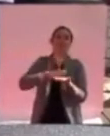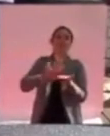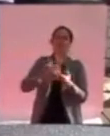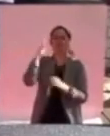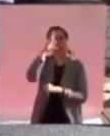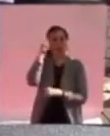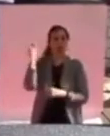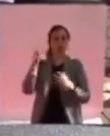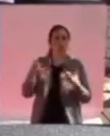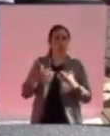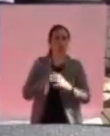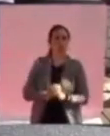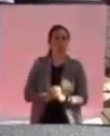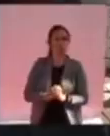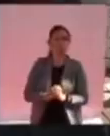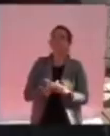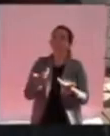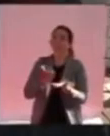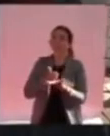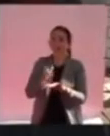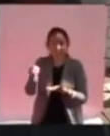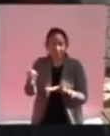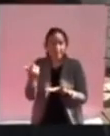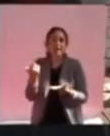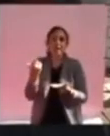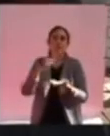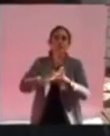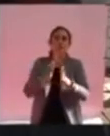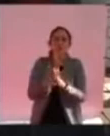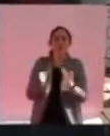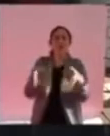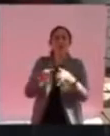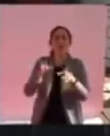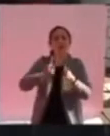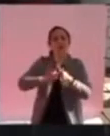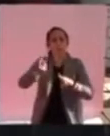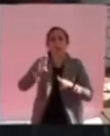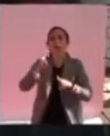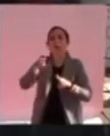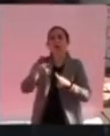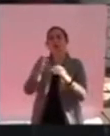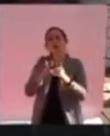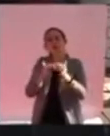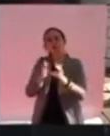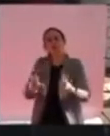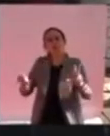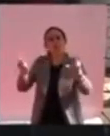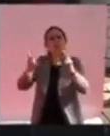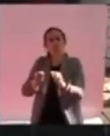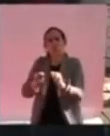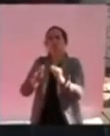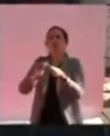ma in particolare attraverso la ricostruzione del sistema di valorizzazione